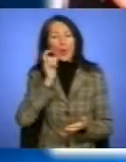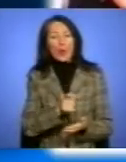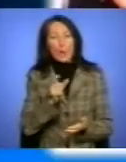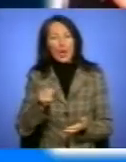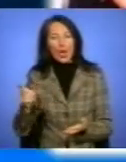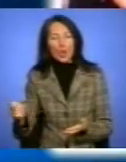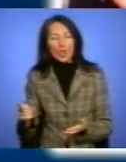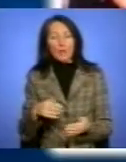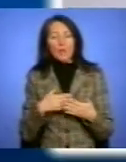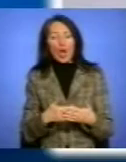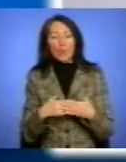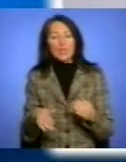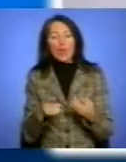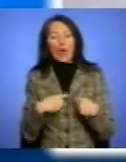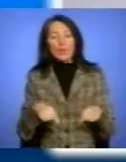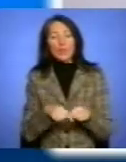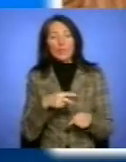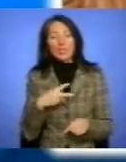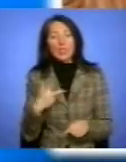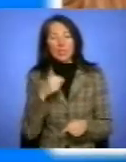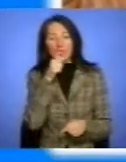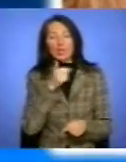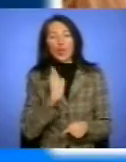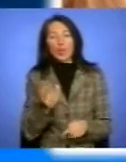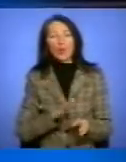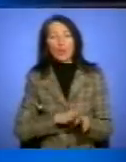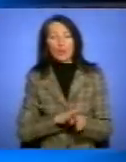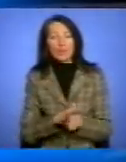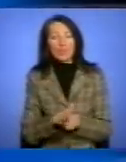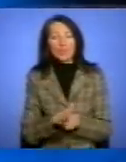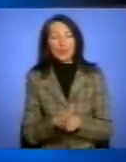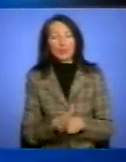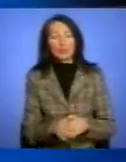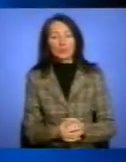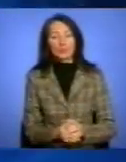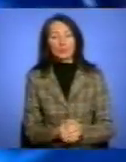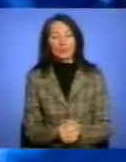Для громадських організацій 2013 рік буде насиченим.